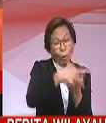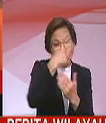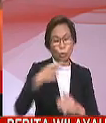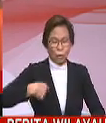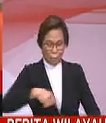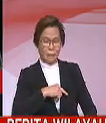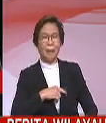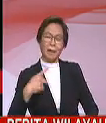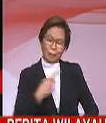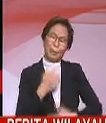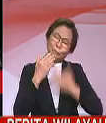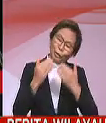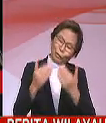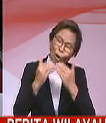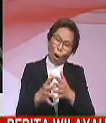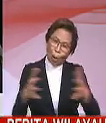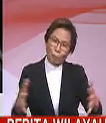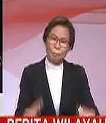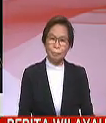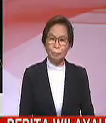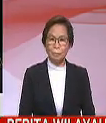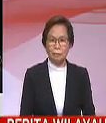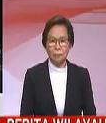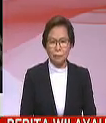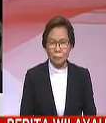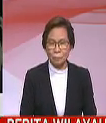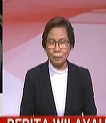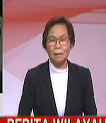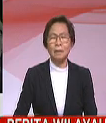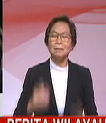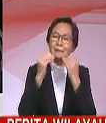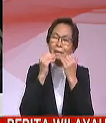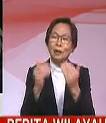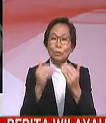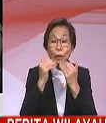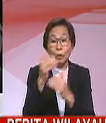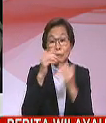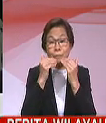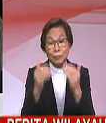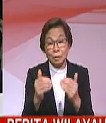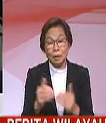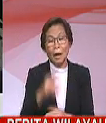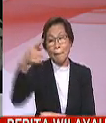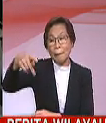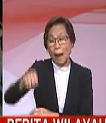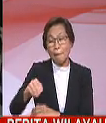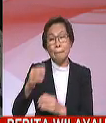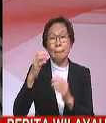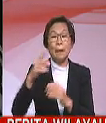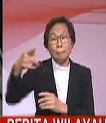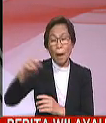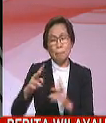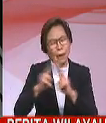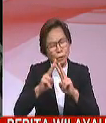amatlah kami orang hargailah. Frontliners pun memerlukan duit cuak. Kita bersyukurlah sudah PM kita pun sangat-sangat